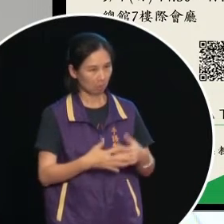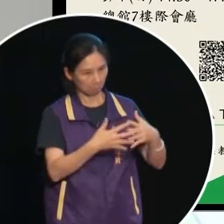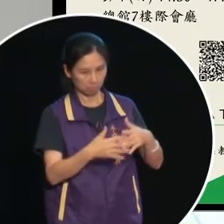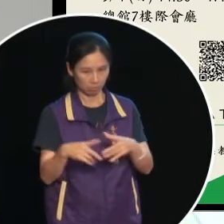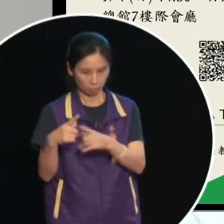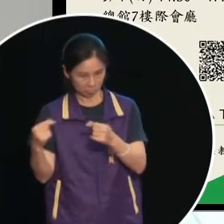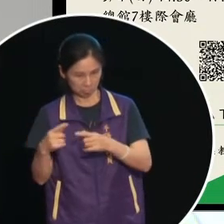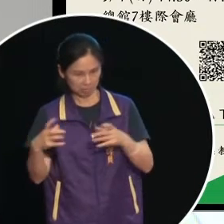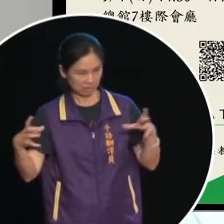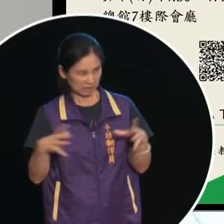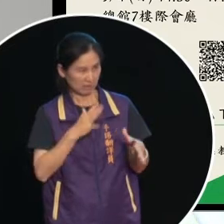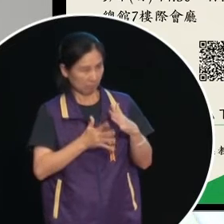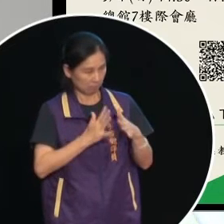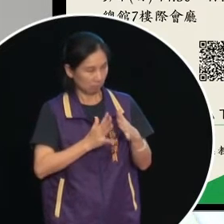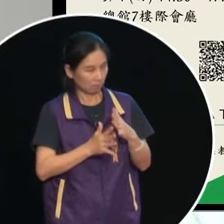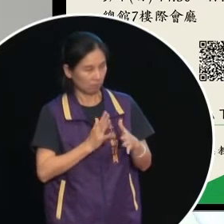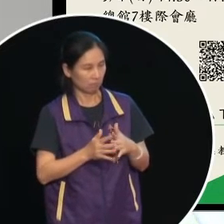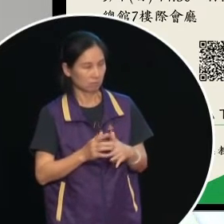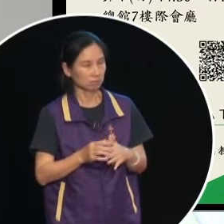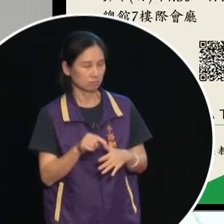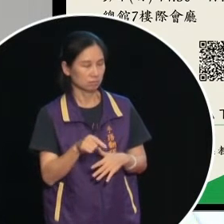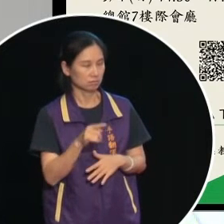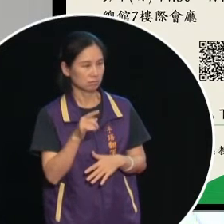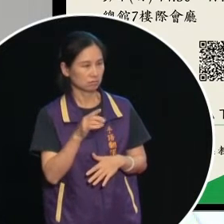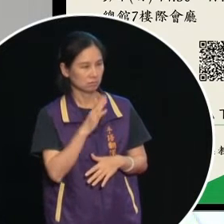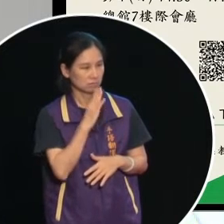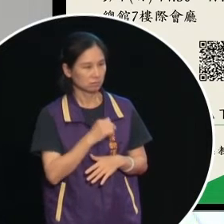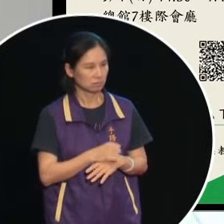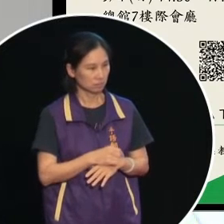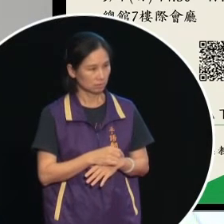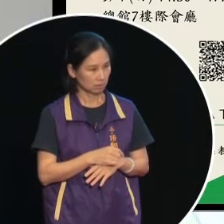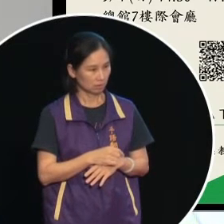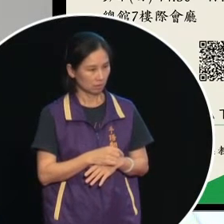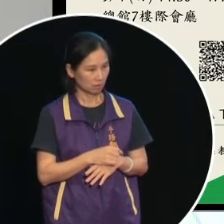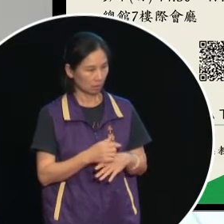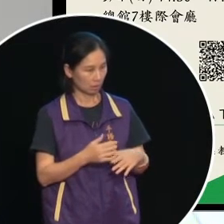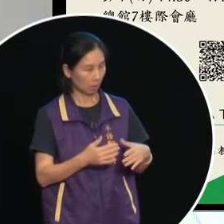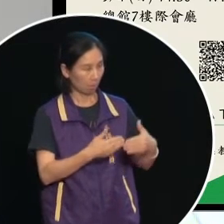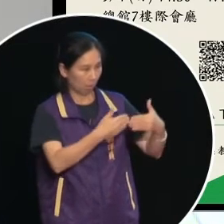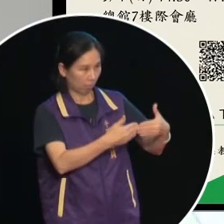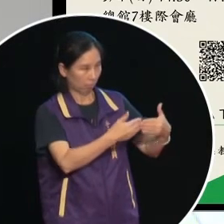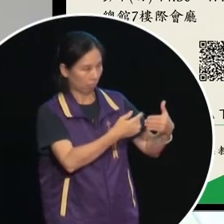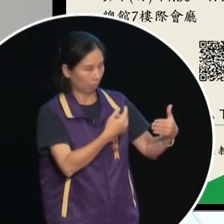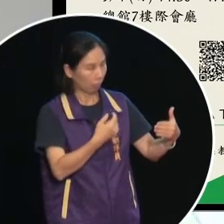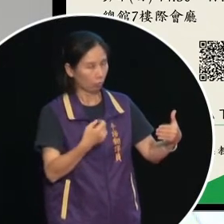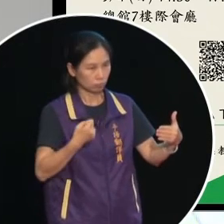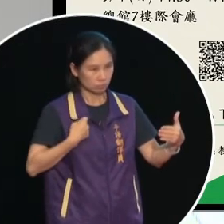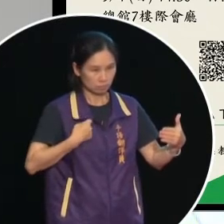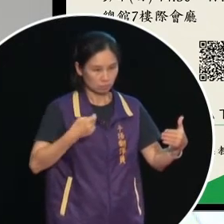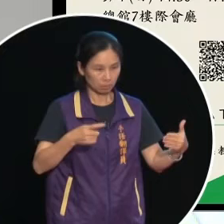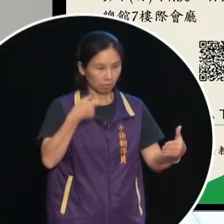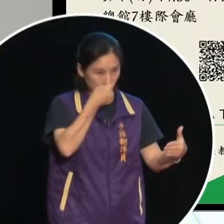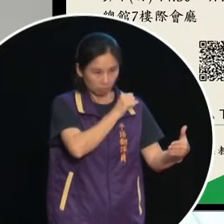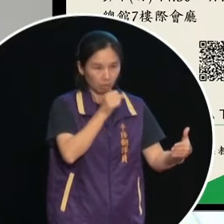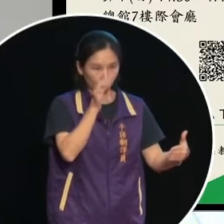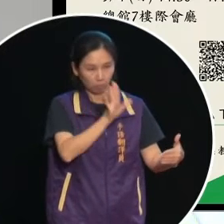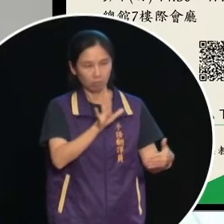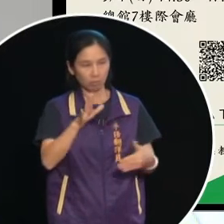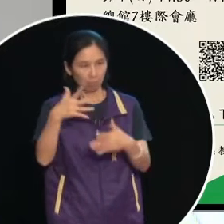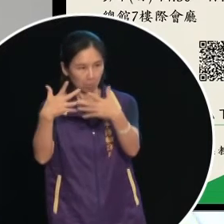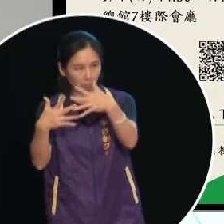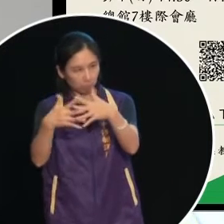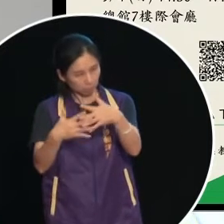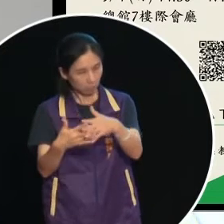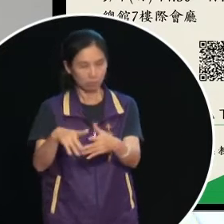仗的意思？让中国觉得台湾的背后有美日同盟，万一发生战